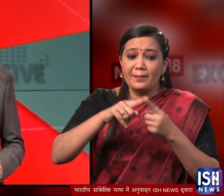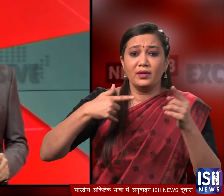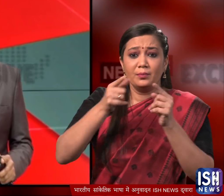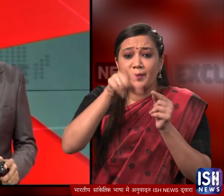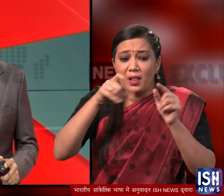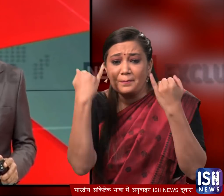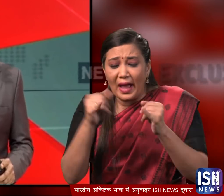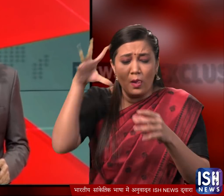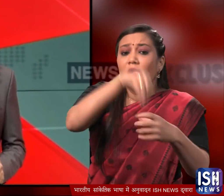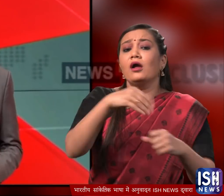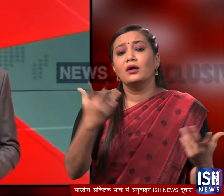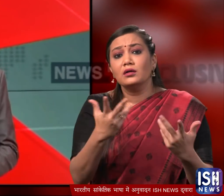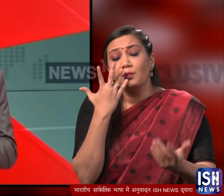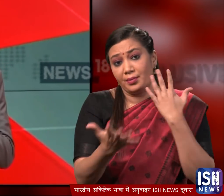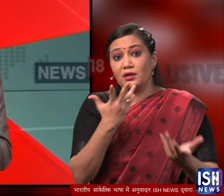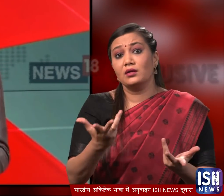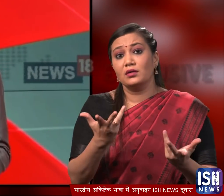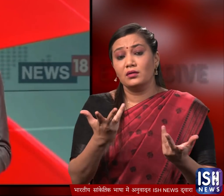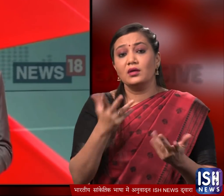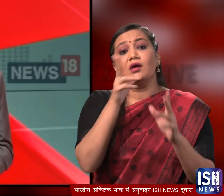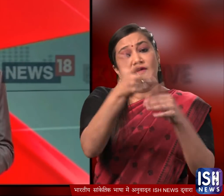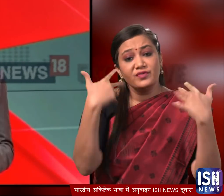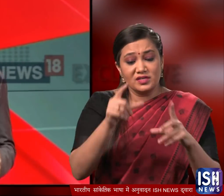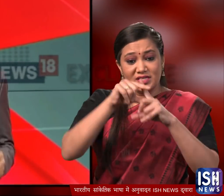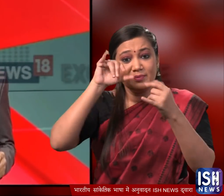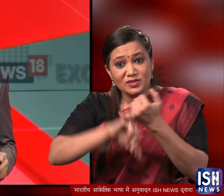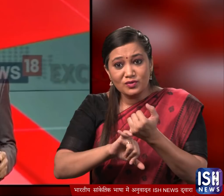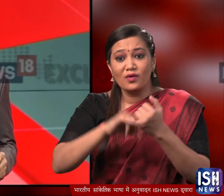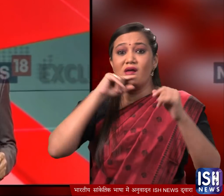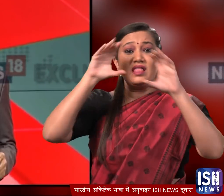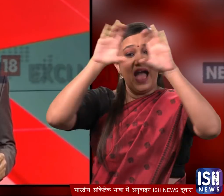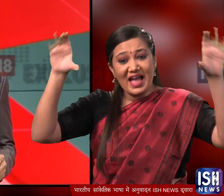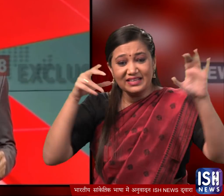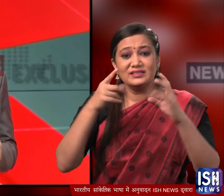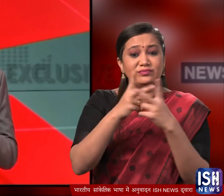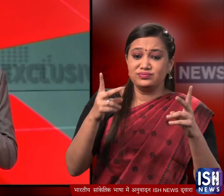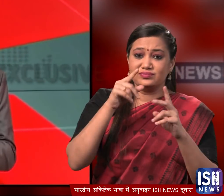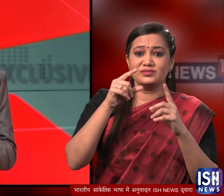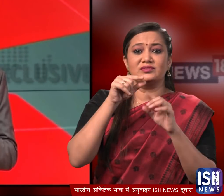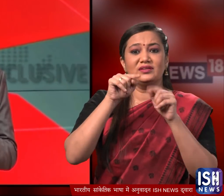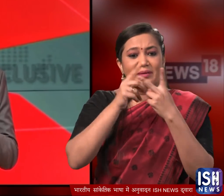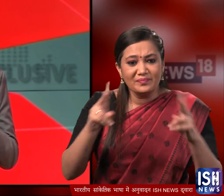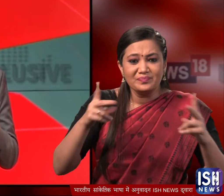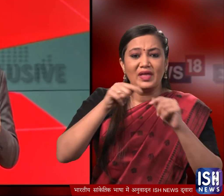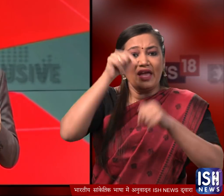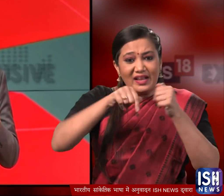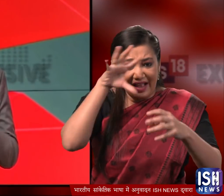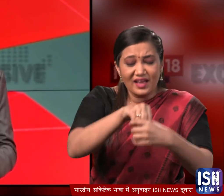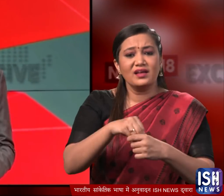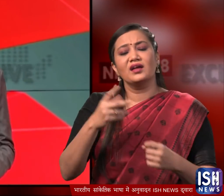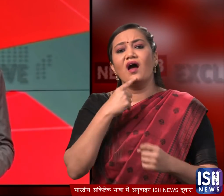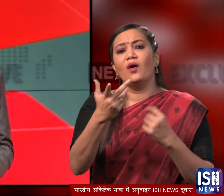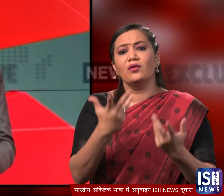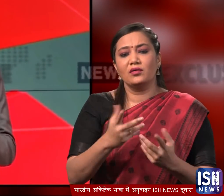थी कि किसानों के बीच माहौल बिगाड़ने वाले भी घुस सकते हैं। अभी जिस दीप सिद्धू के नाम पर लाल किले पर हंगामे के पीछे राजनीतिक साजिश का